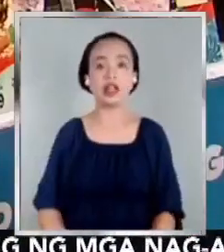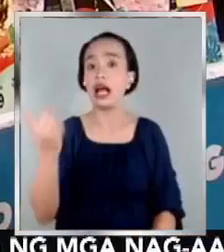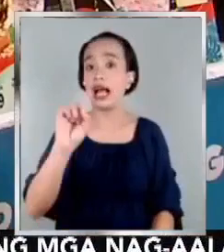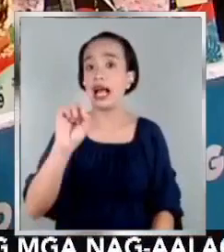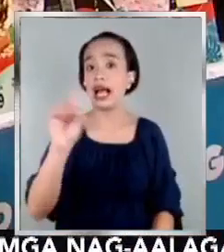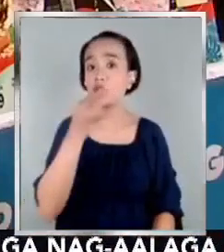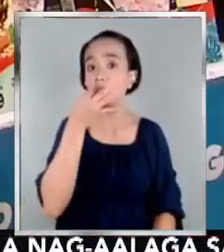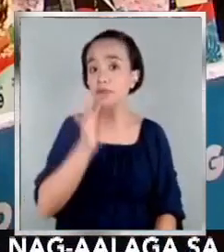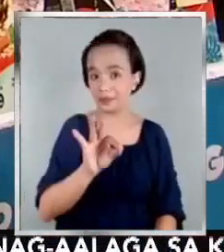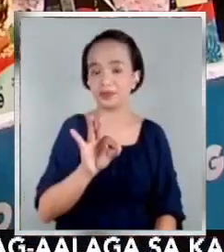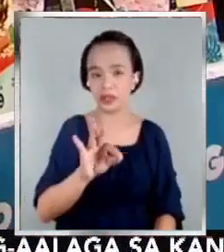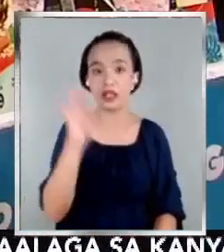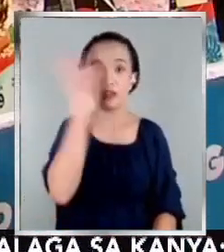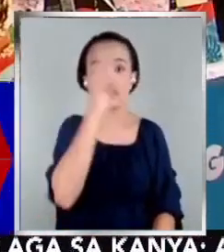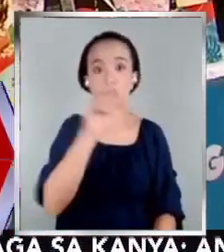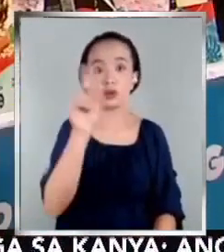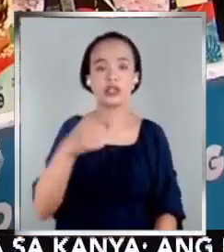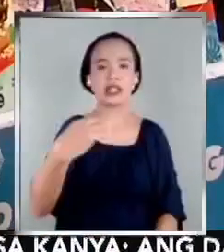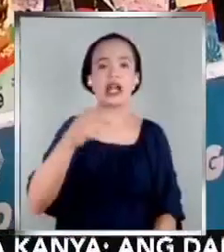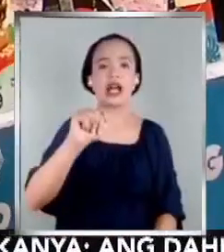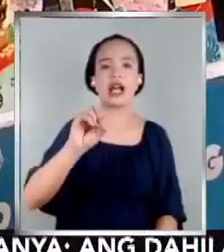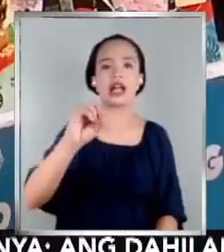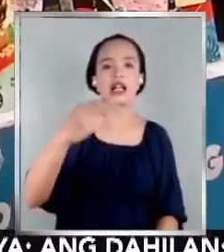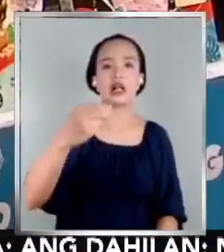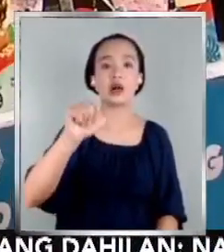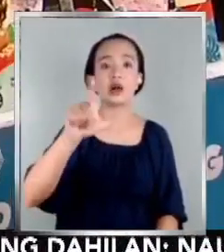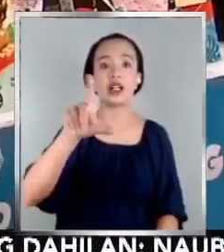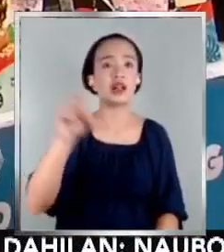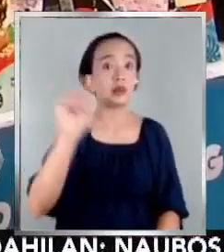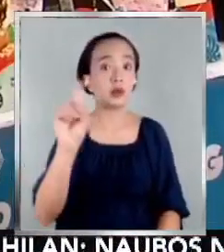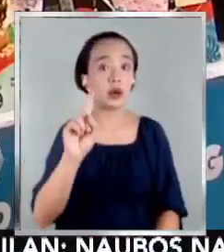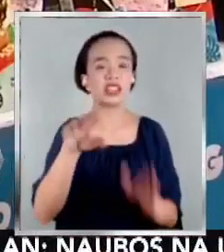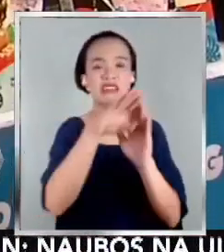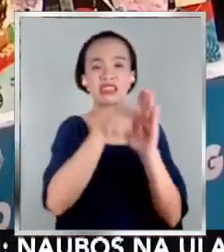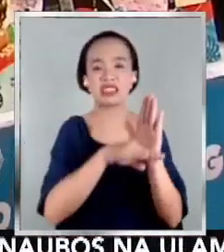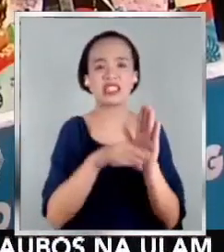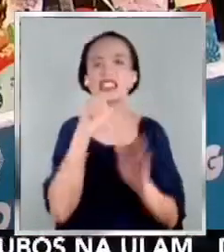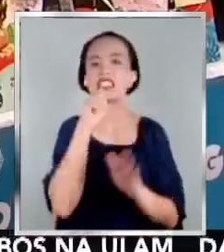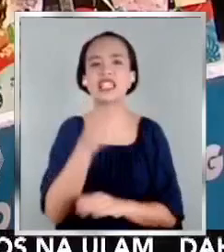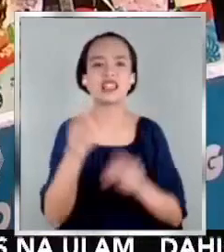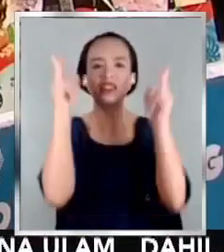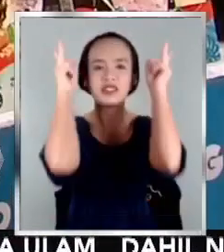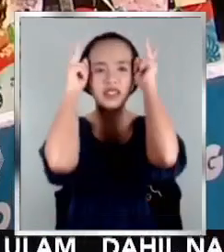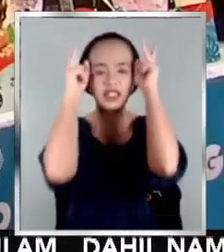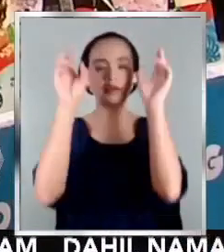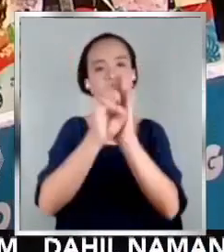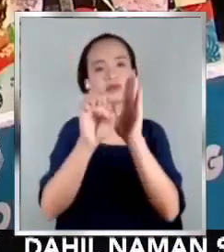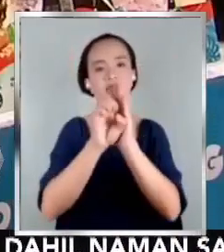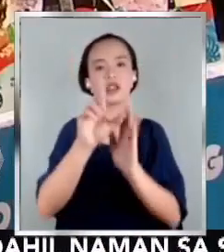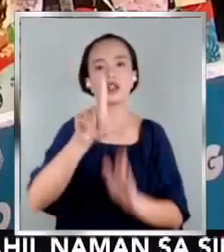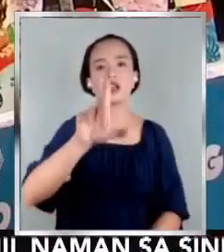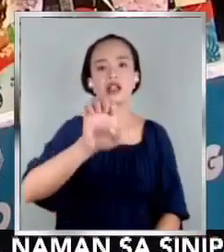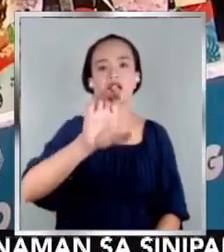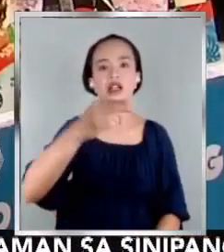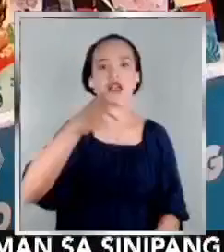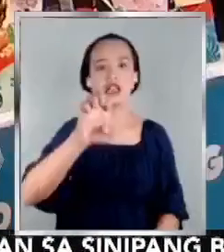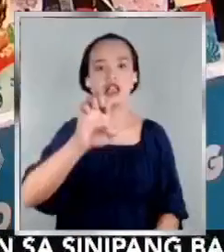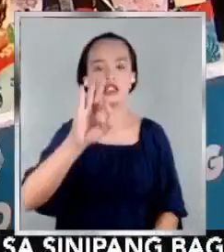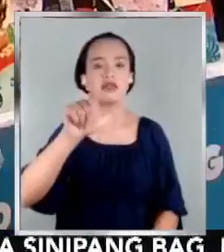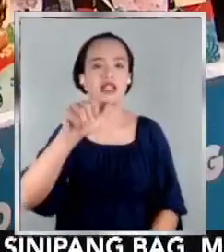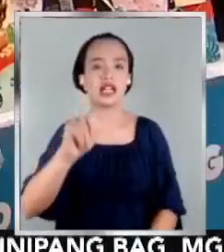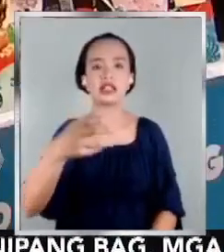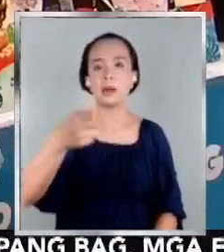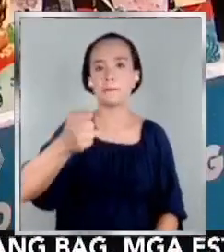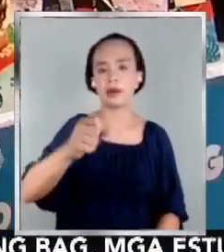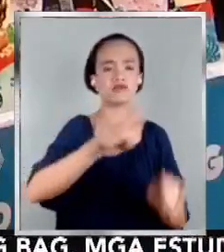Pilipino ang halo-halo pero kadalasang sangkap nito mga non-vegan food gaya ng leche flan, ube, halaya at gatas. Pero sa pagkakataong